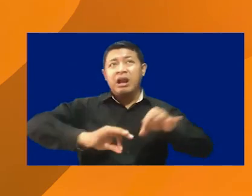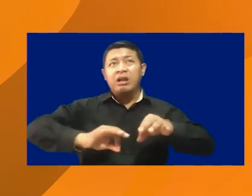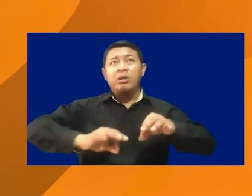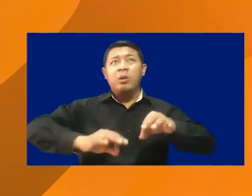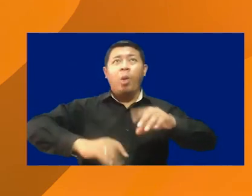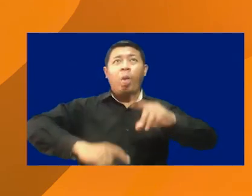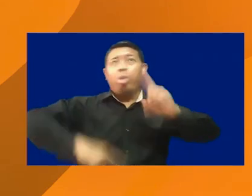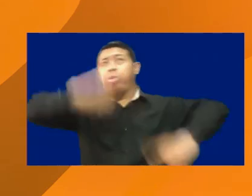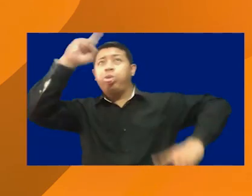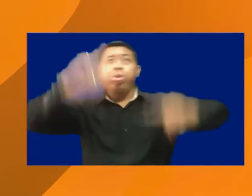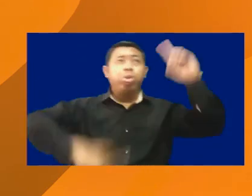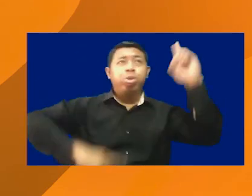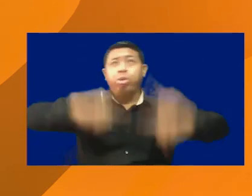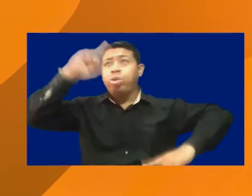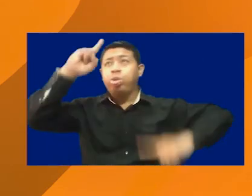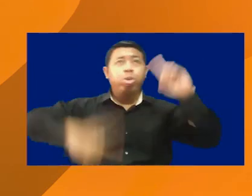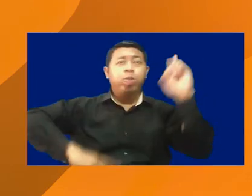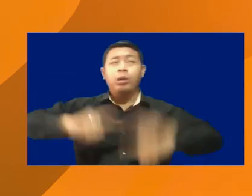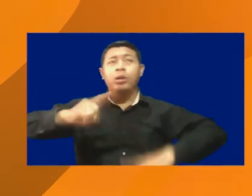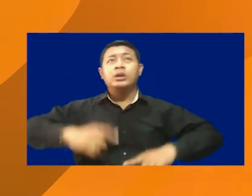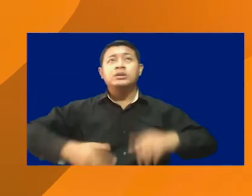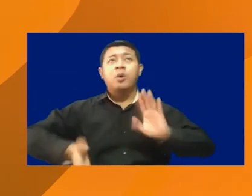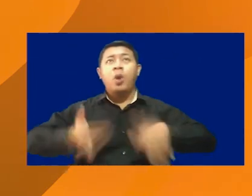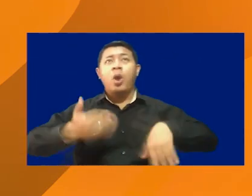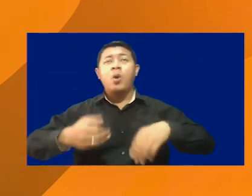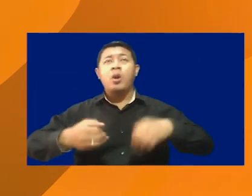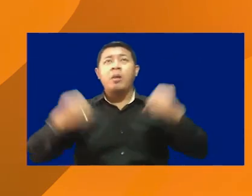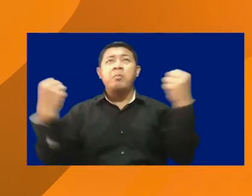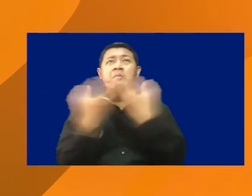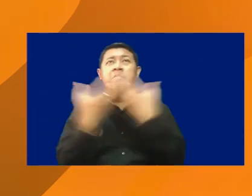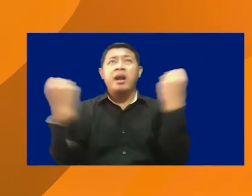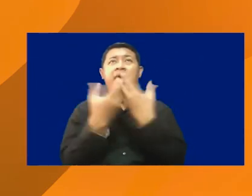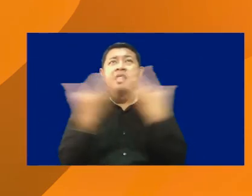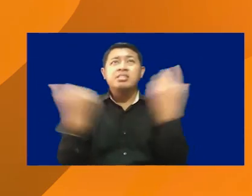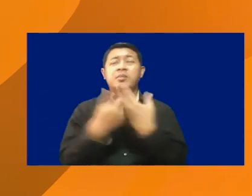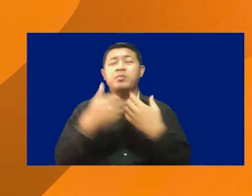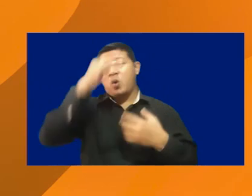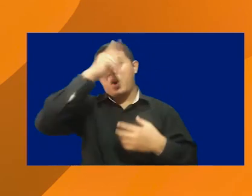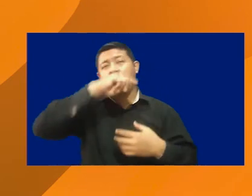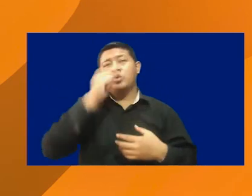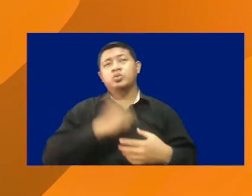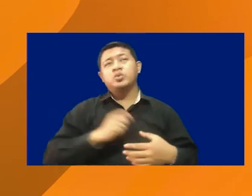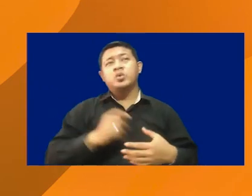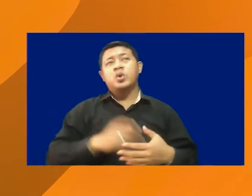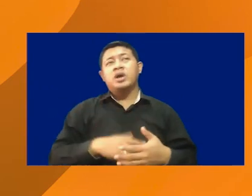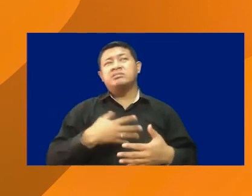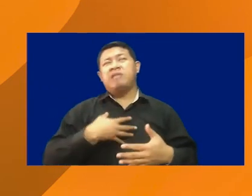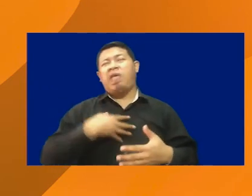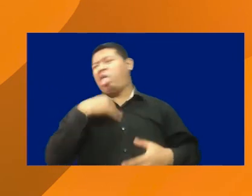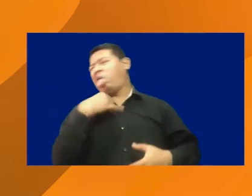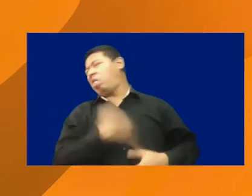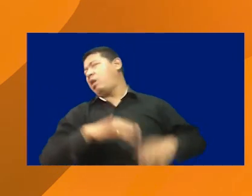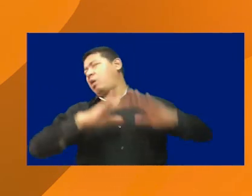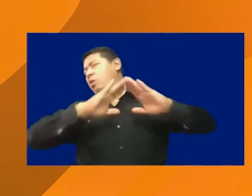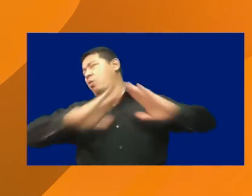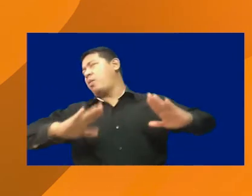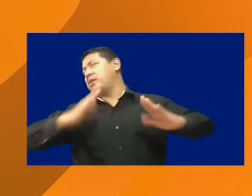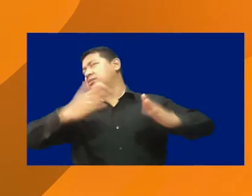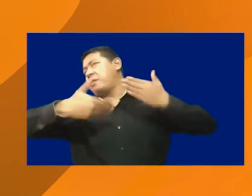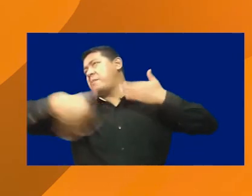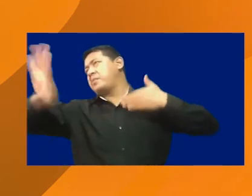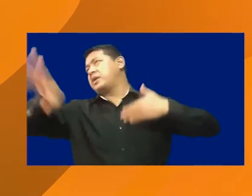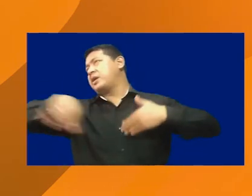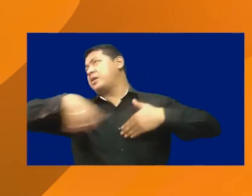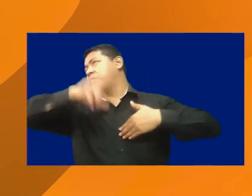tak terkendali, menjadi nggak stabil. Saya sering berantem dengan orang tua dan tidak betah di rumah. Makanya